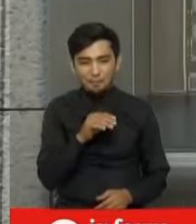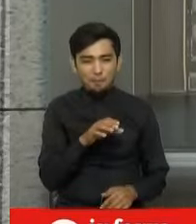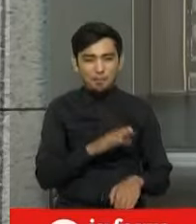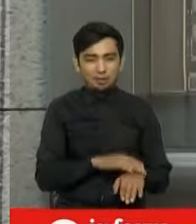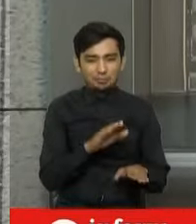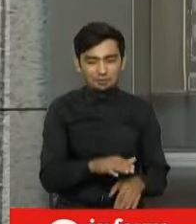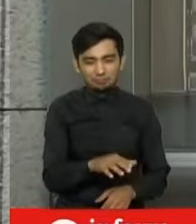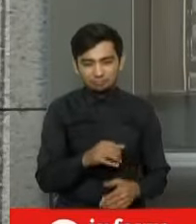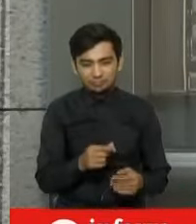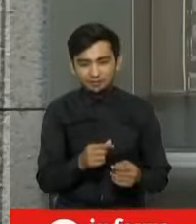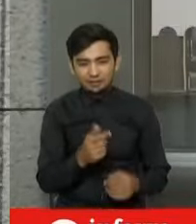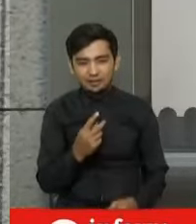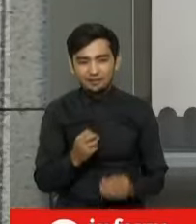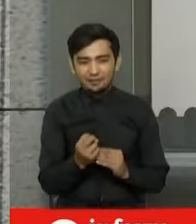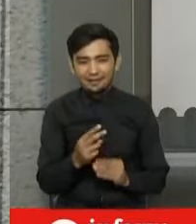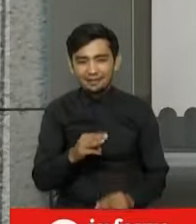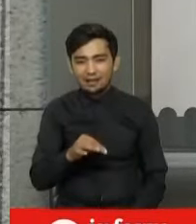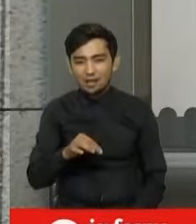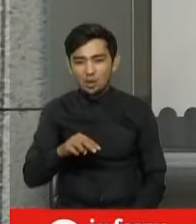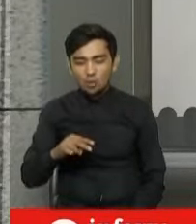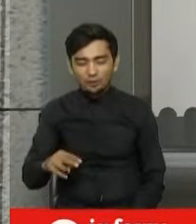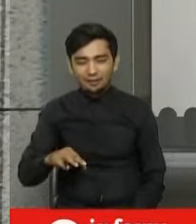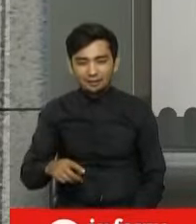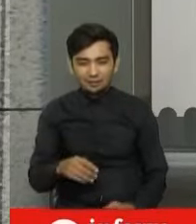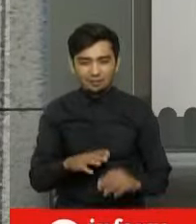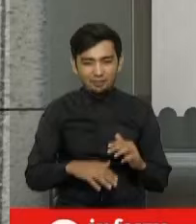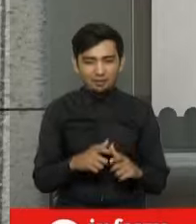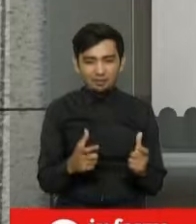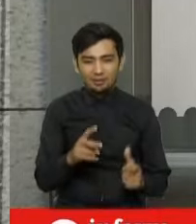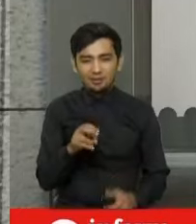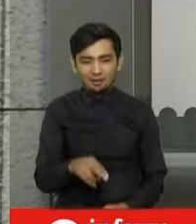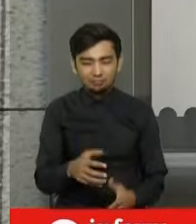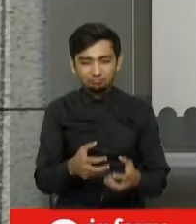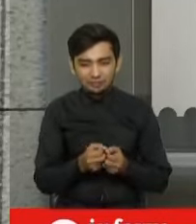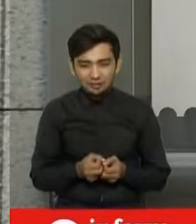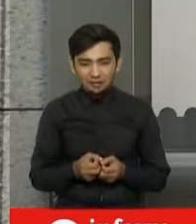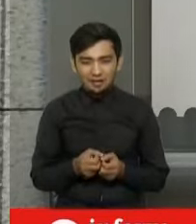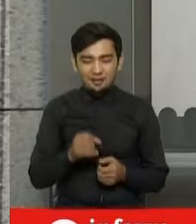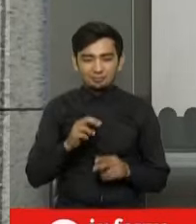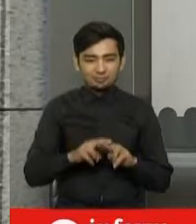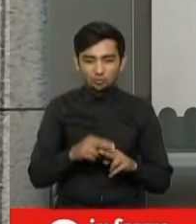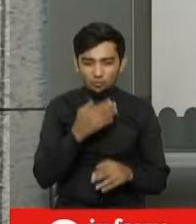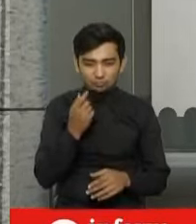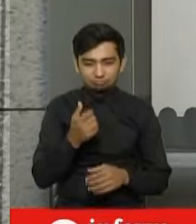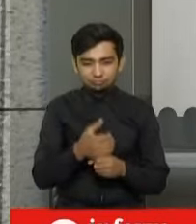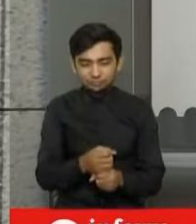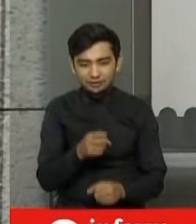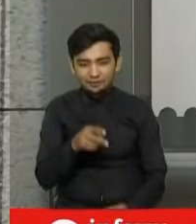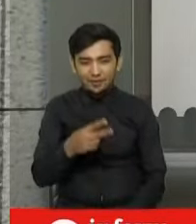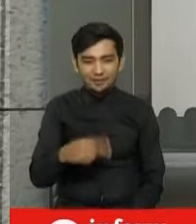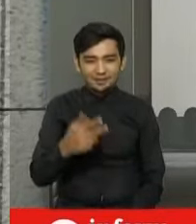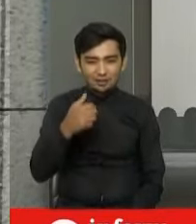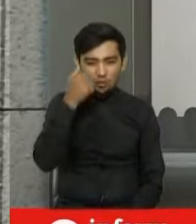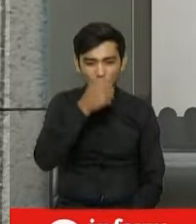банкоматов почти 12 триллионов тенге, тогда как за аналогичный период 2023-го этот показатель составлял более